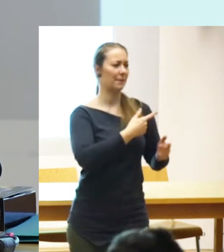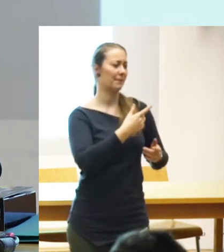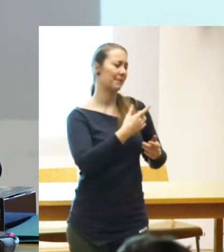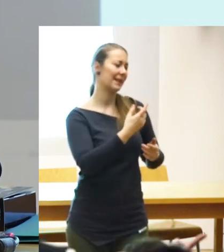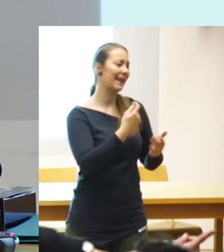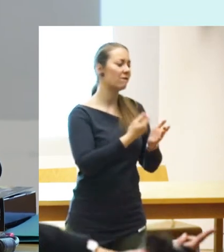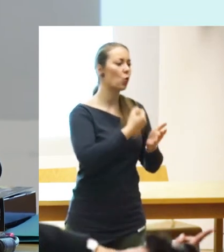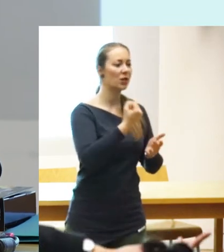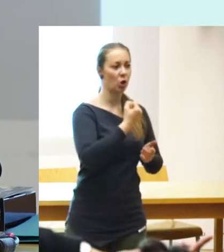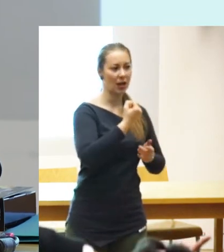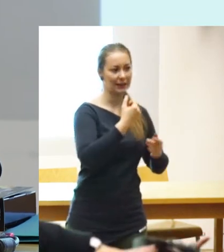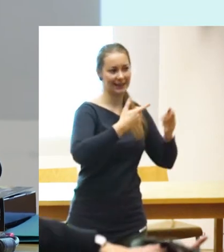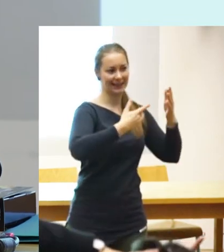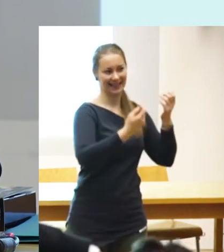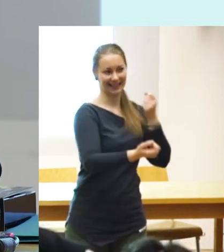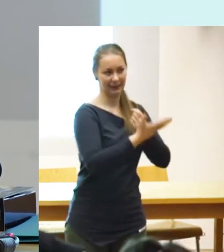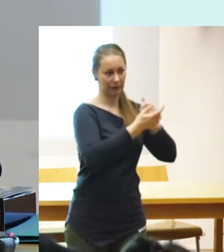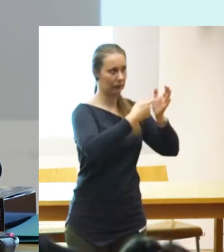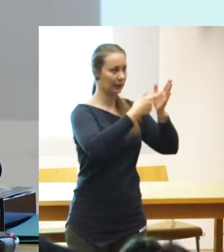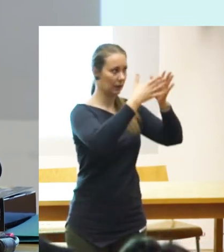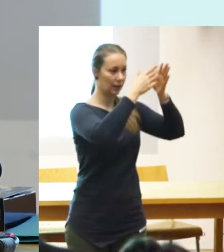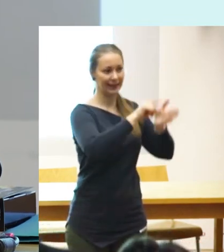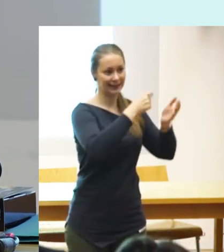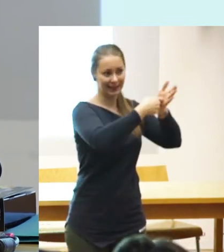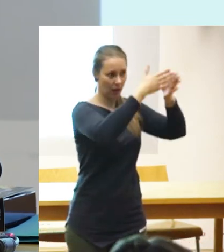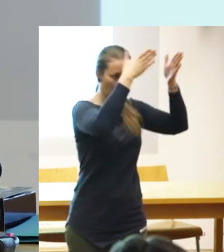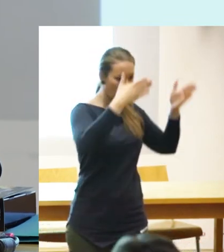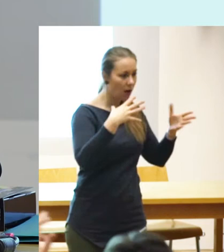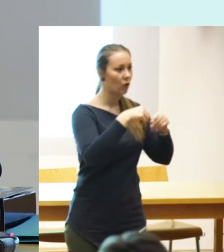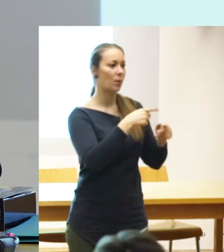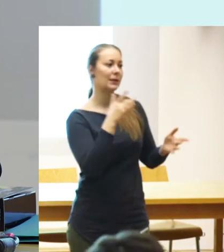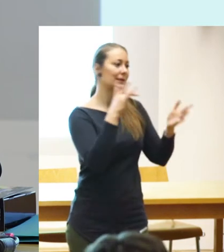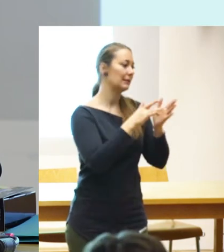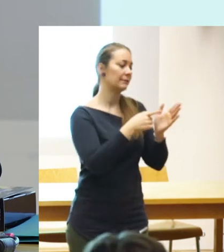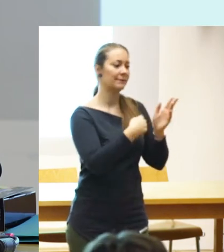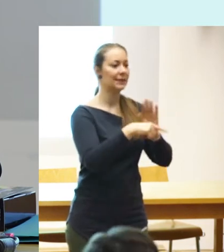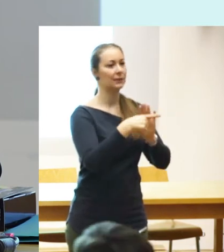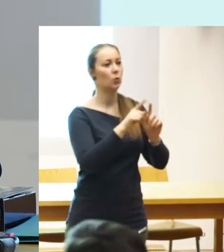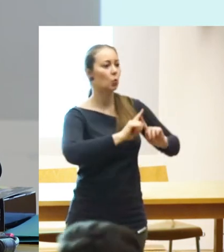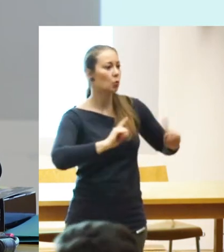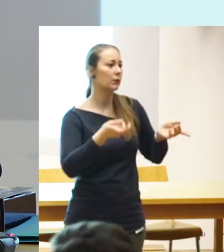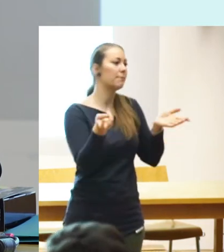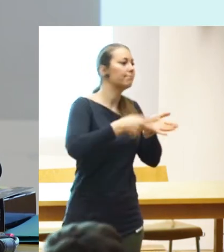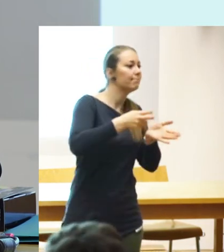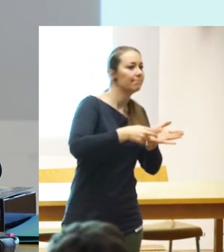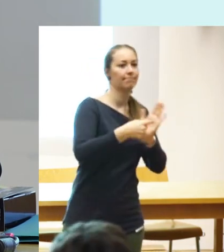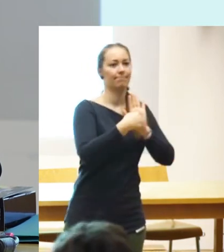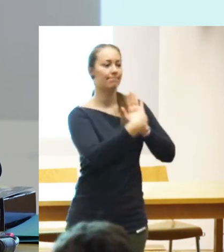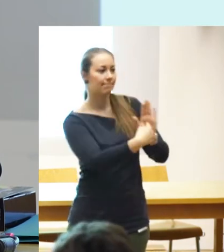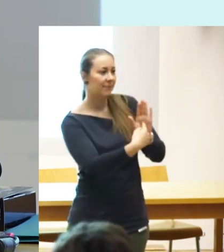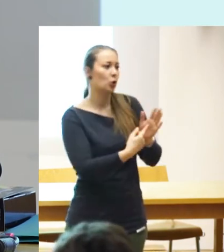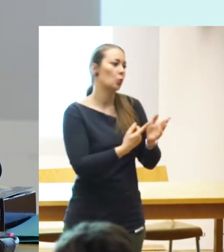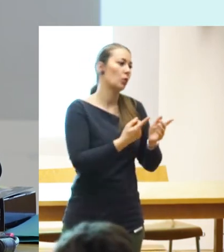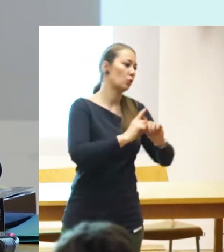kde se orientujeme teda především na nějaký prezentace nějakých etablovaných projevů. Druhý dům